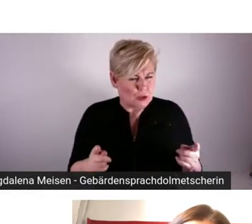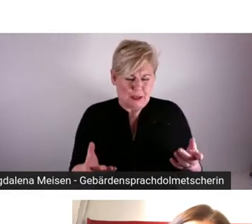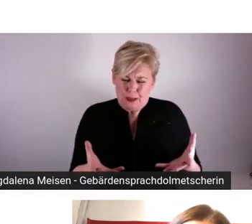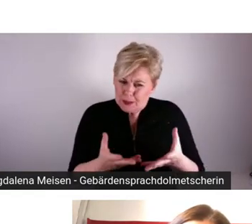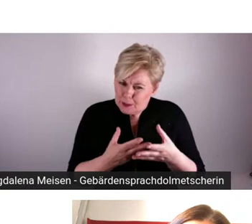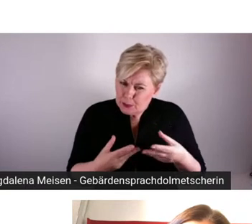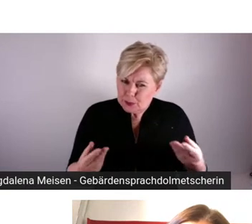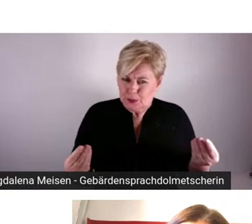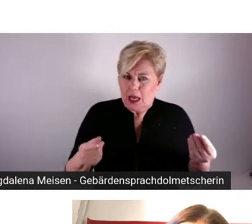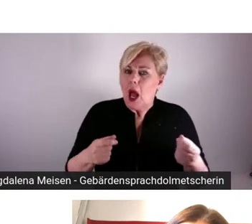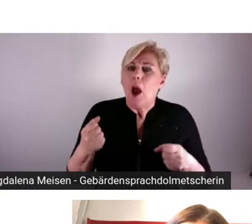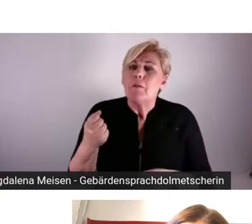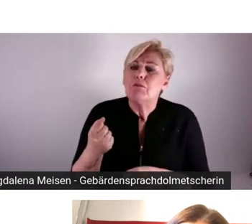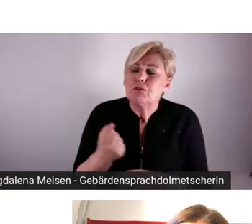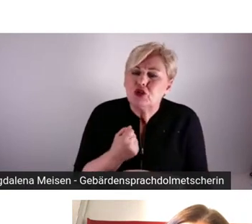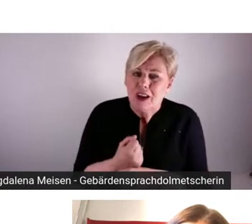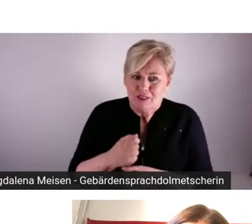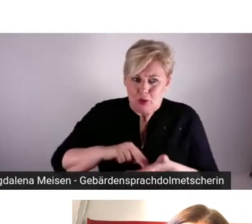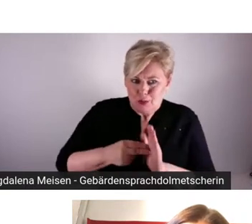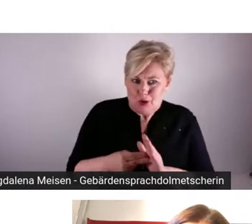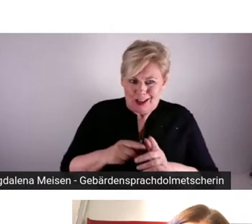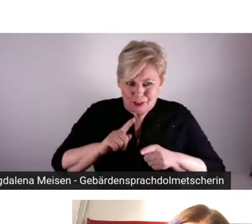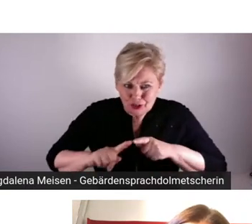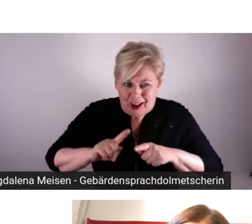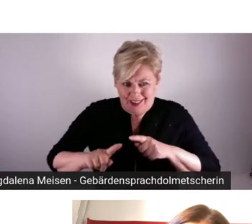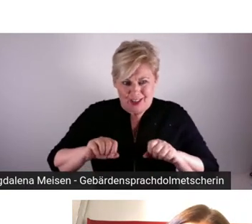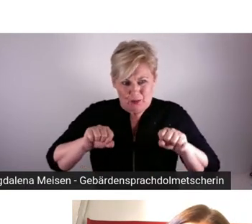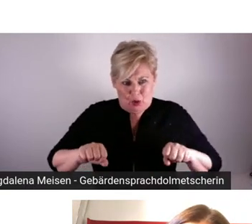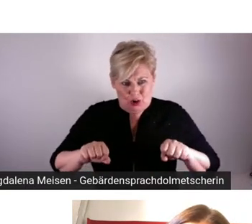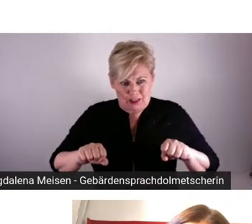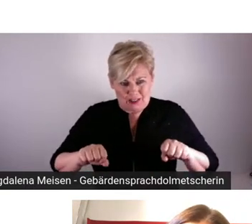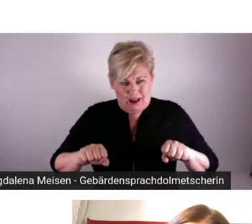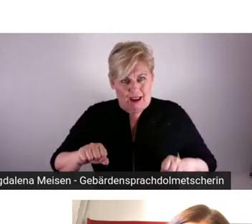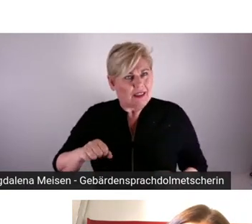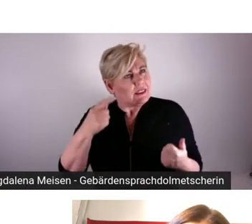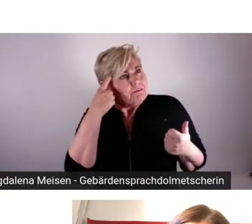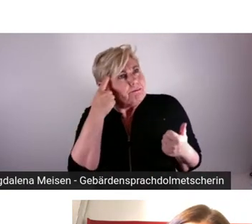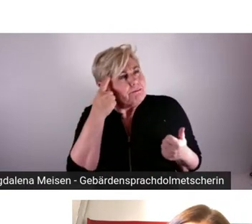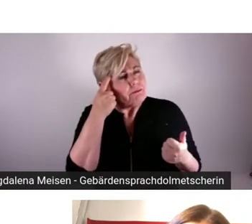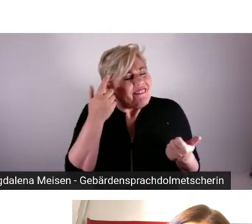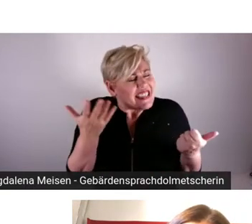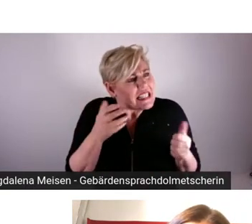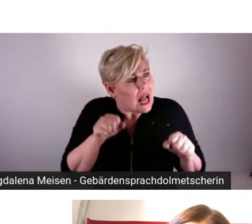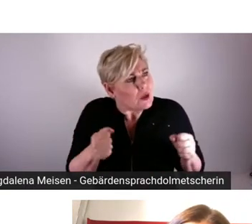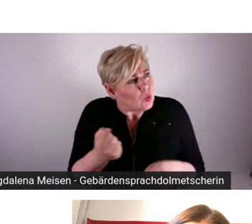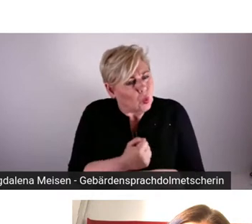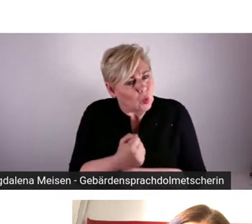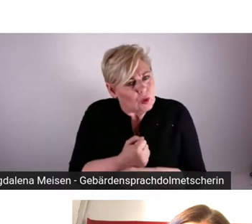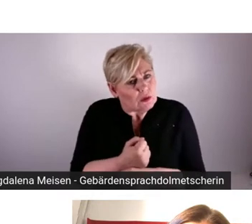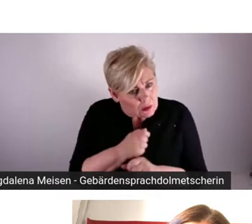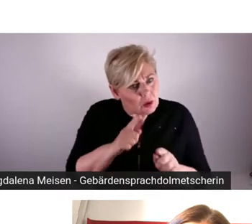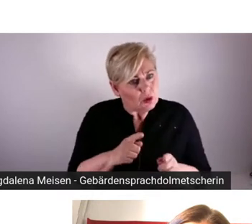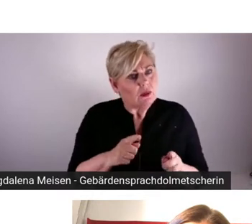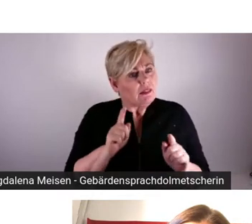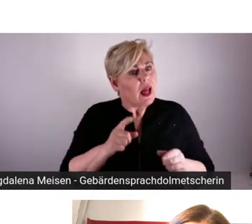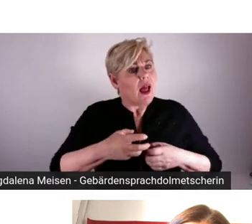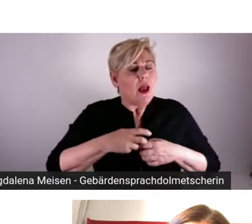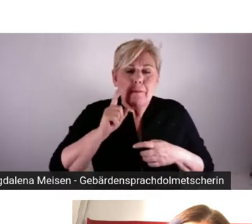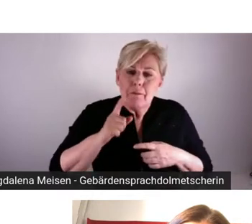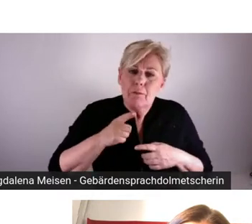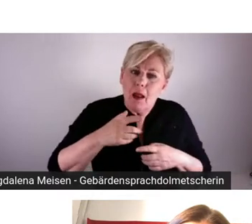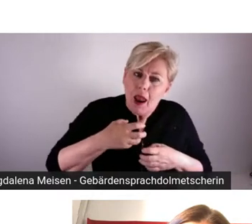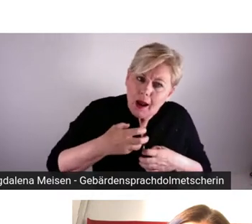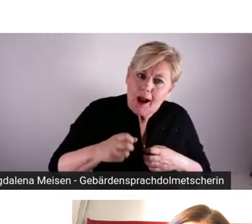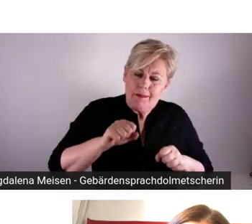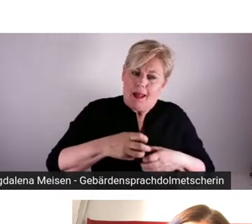da beschäftigungspolitisch andere Möglichkeiten einfallen lassen, dass man tatsächlich auch lange arbeiten kann,